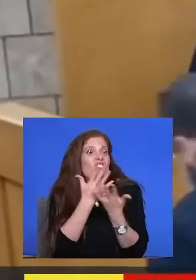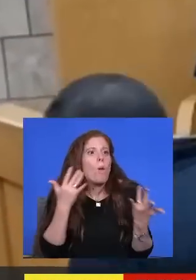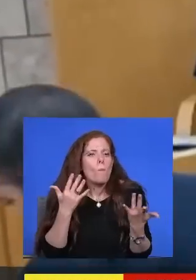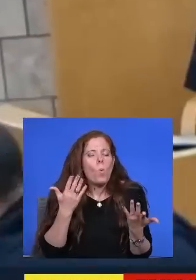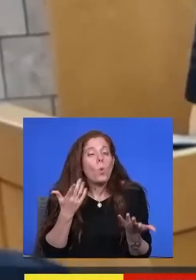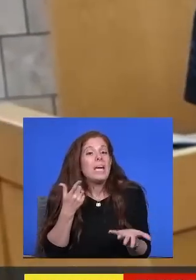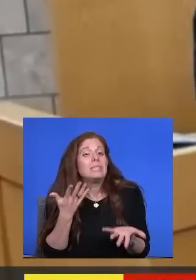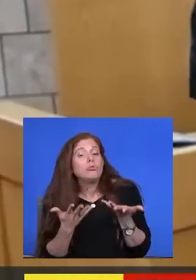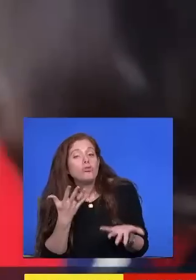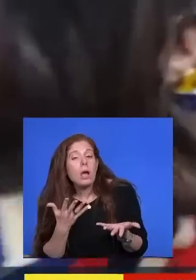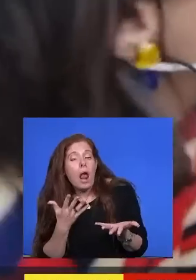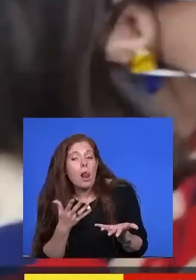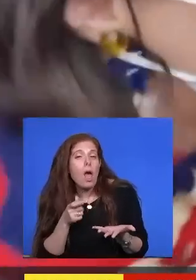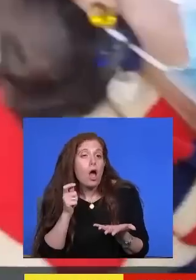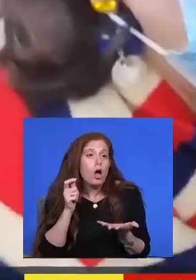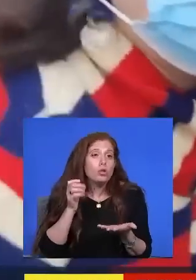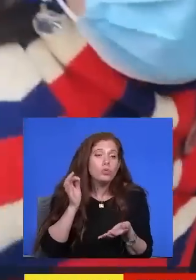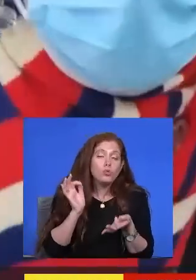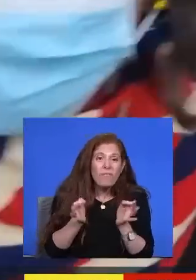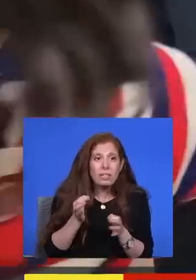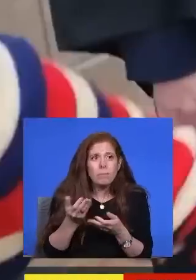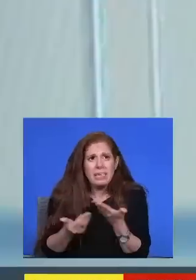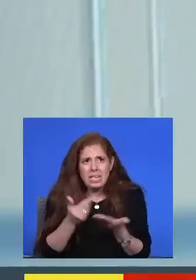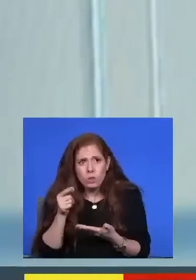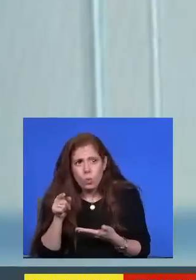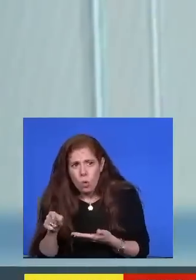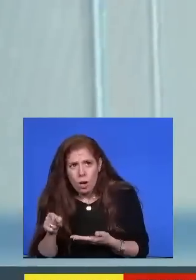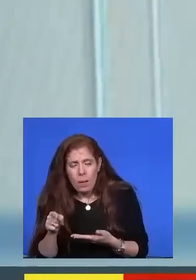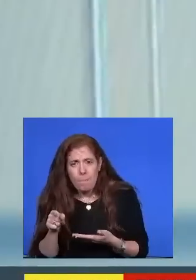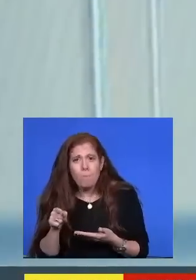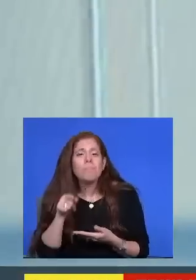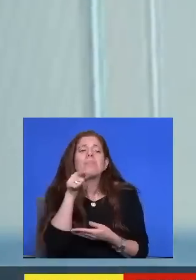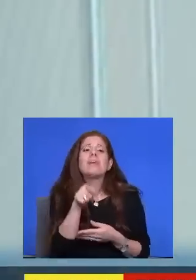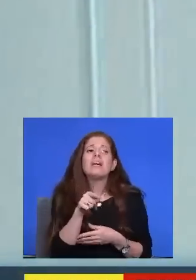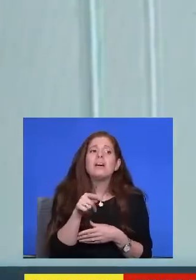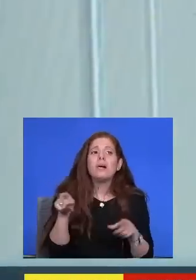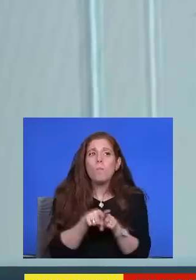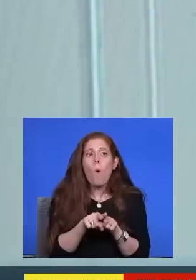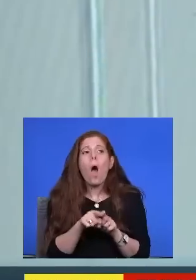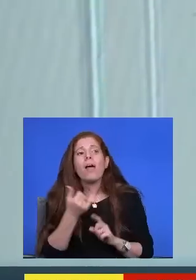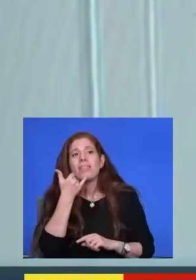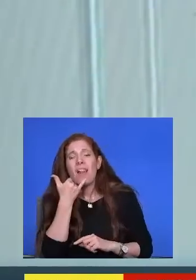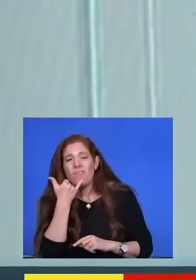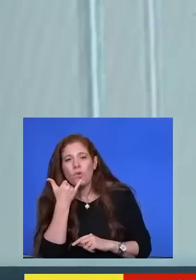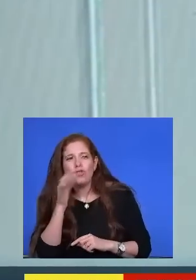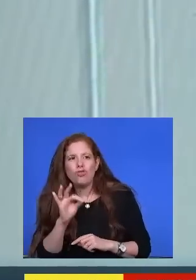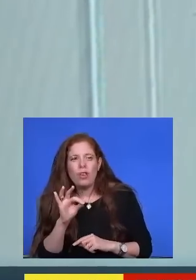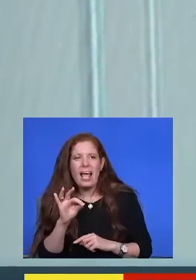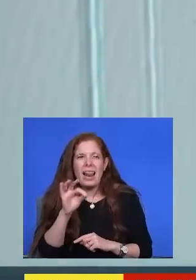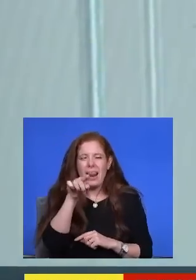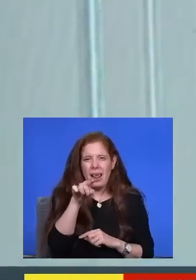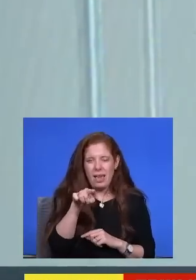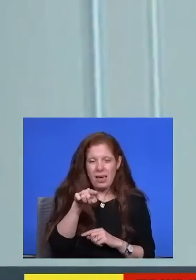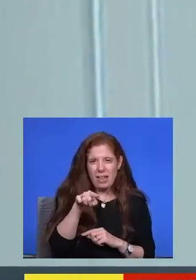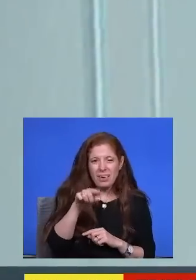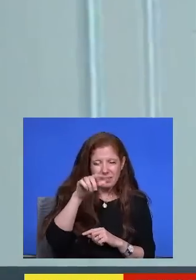ייחסו השופטים לעדויות של אדיר חבני ואולה קרבצ'נקו. נושא כמו הטלפון הסלולרי של תאיר עדה שאימה אילנה רואה כמרכזי